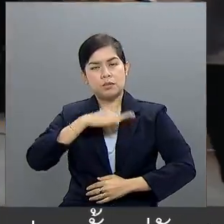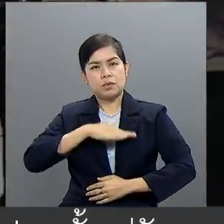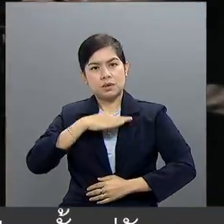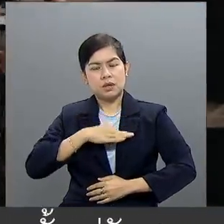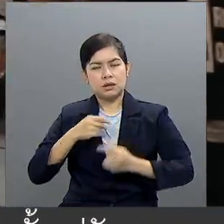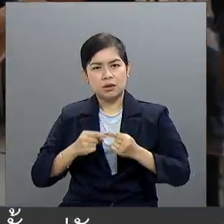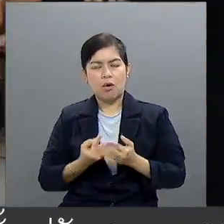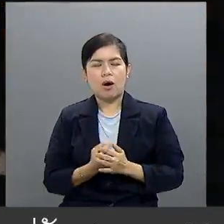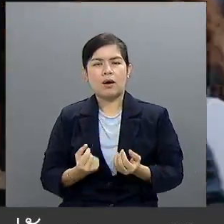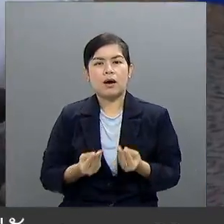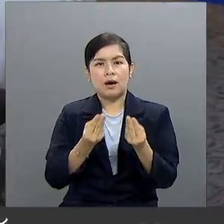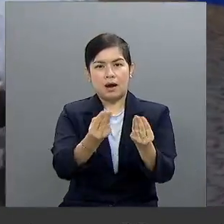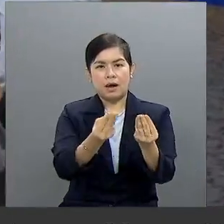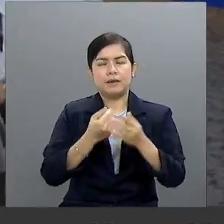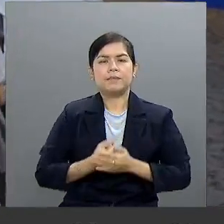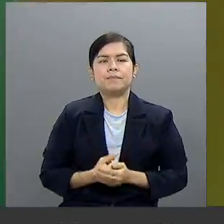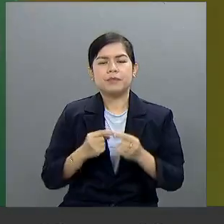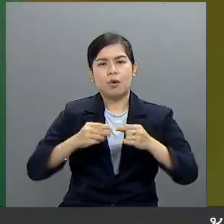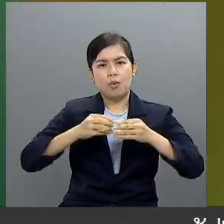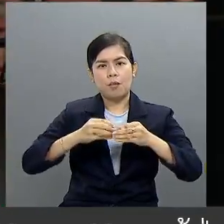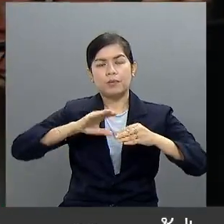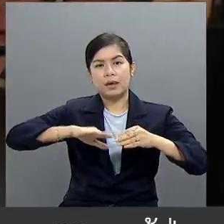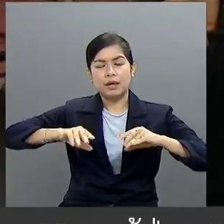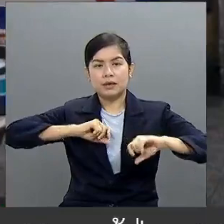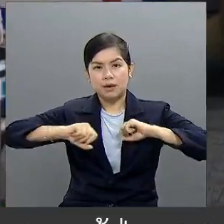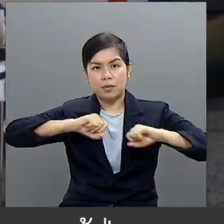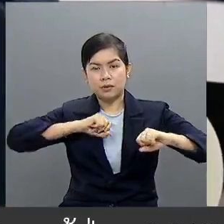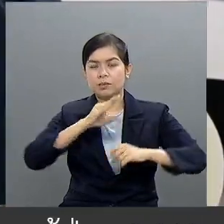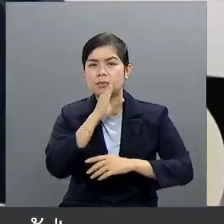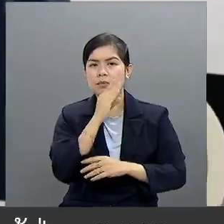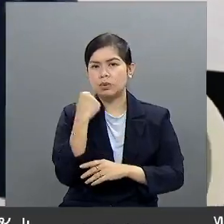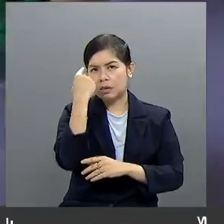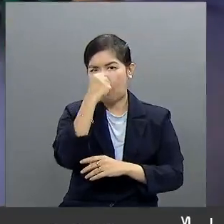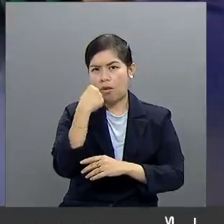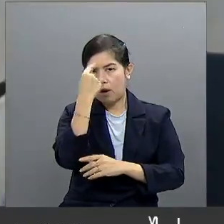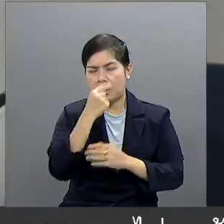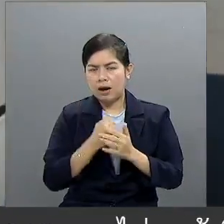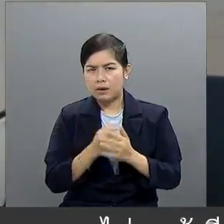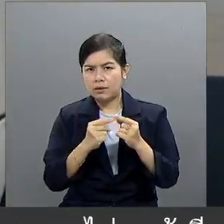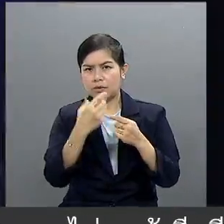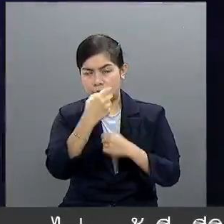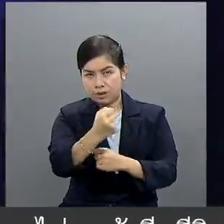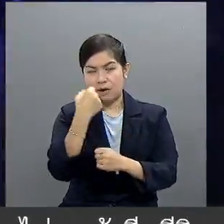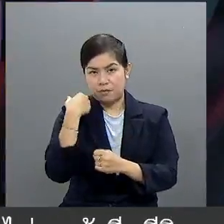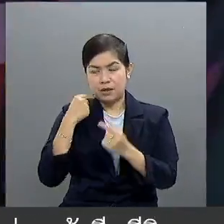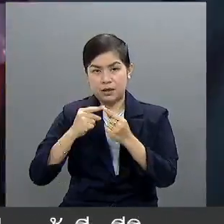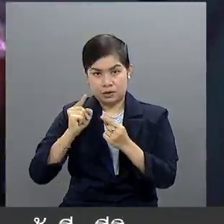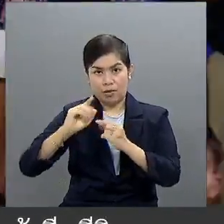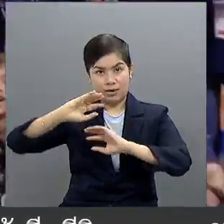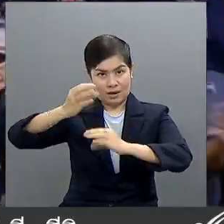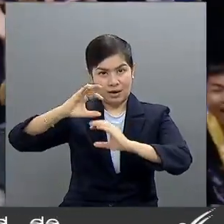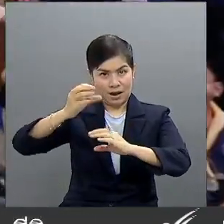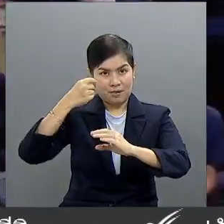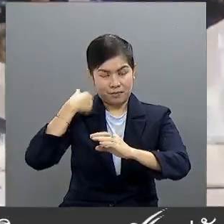น้องๆหรือท่านใดเห็นแล้วนะครับอยากจะส่งผลงานหนังสั้นวิทยาศาสตร์นั้นเนี่ยส่งมาได้เลยนะครับแต่ว่าหนังเรื่องนึงต้องมีความยาวไม่เกิน8นาที